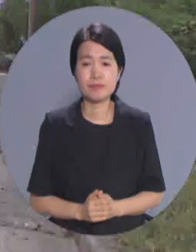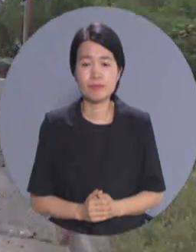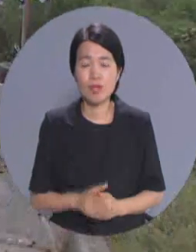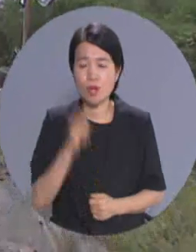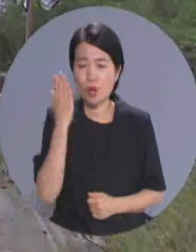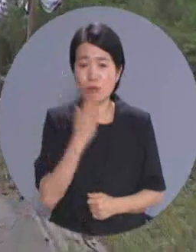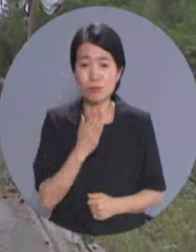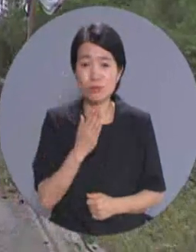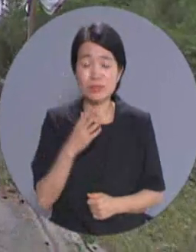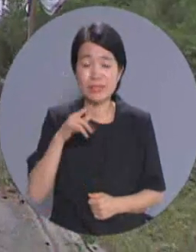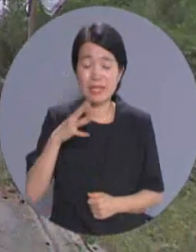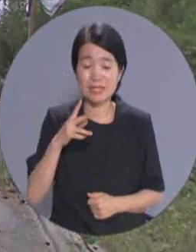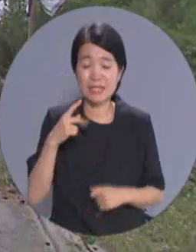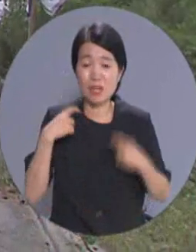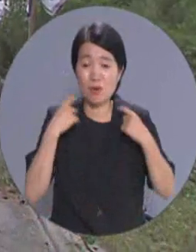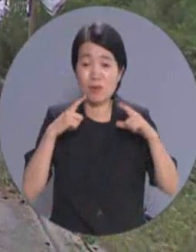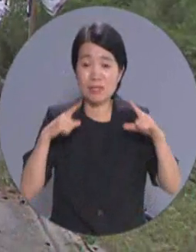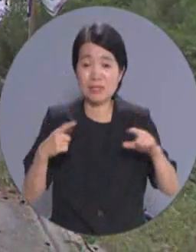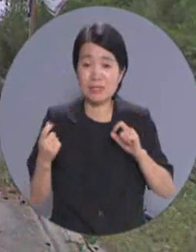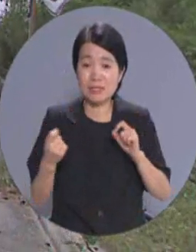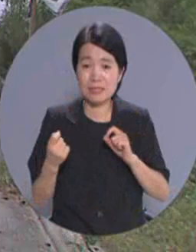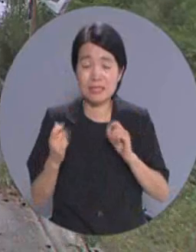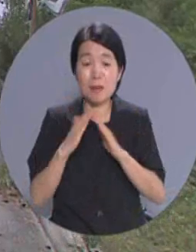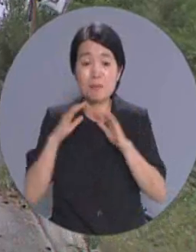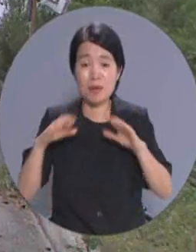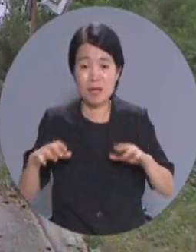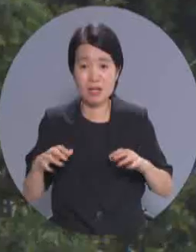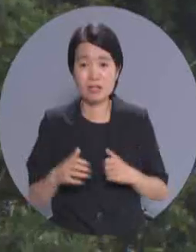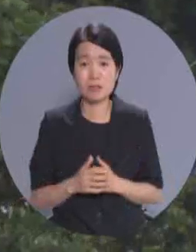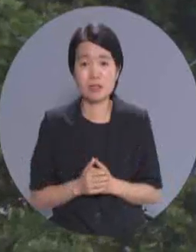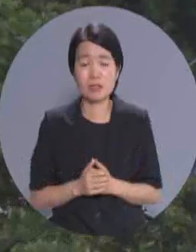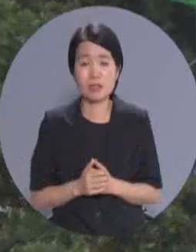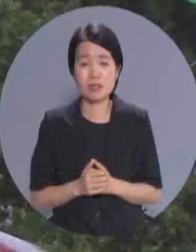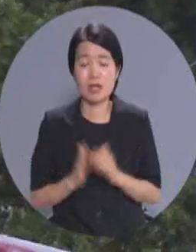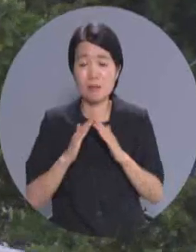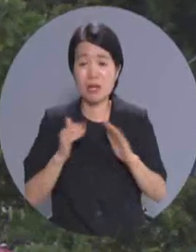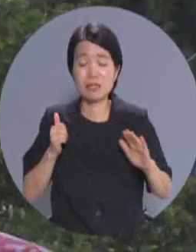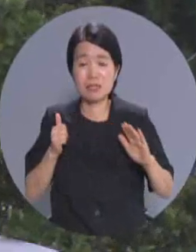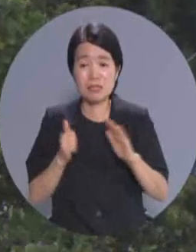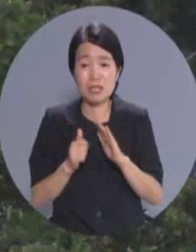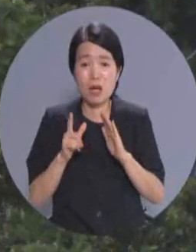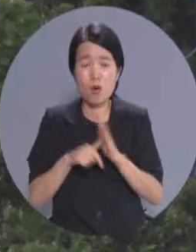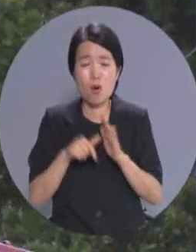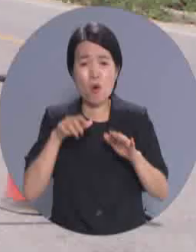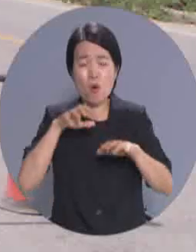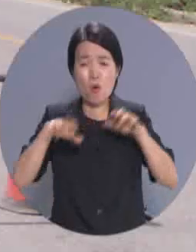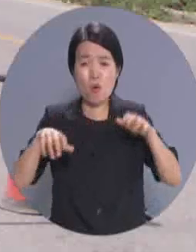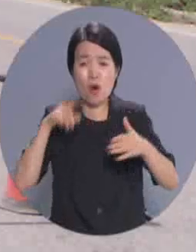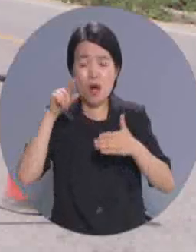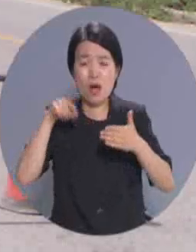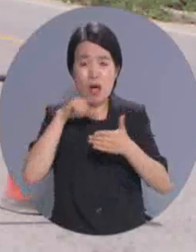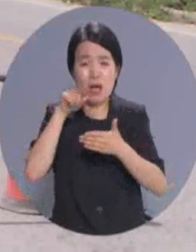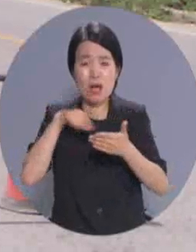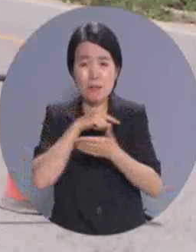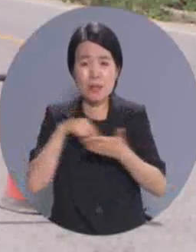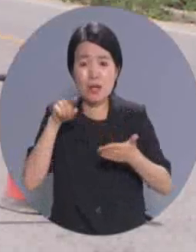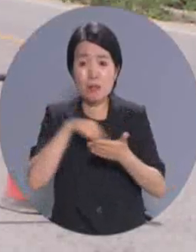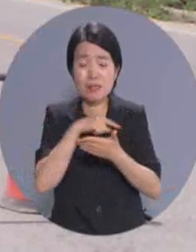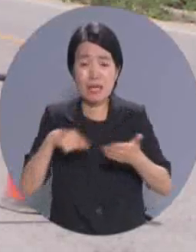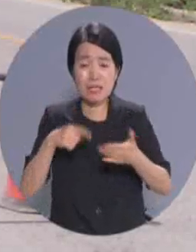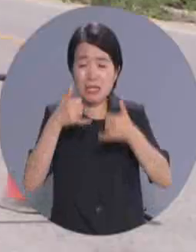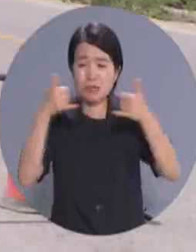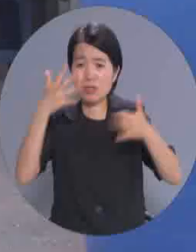여수 챌린지파크 관광단지 인근의 한 마을입니다. 마을 입구부터 곳곳에 피해 보상을 촉구하는